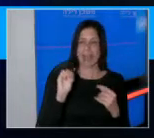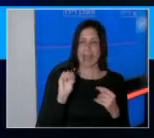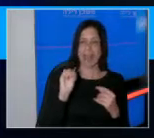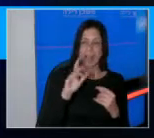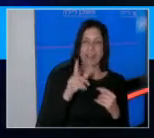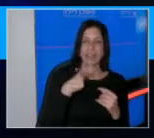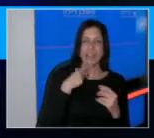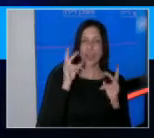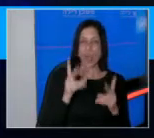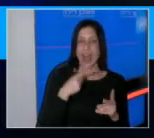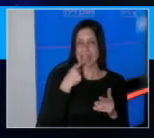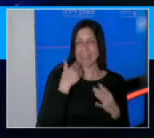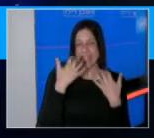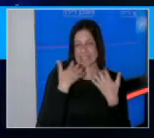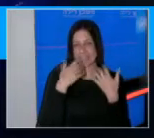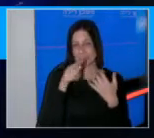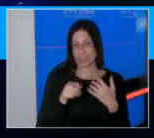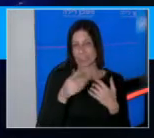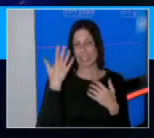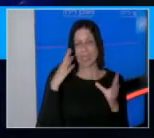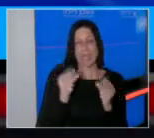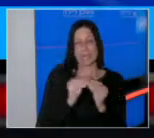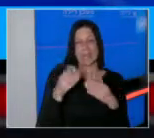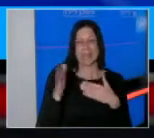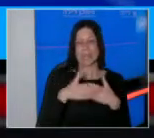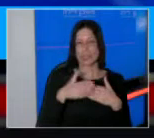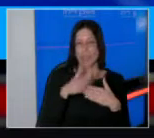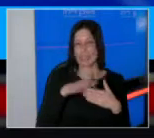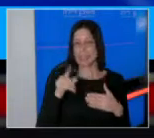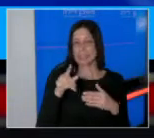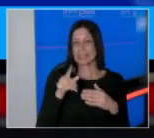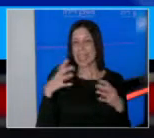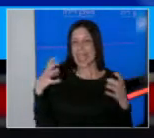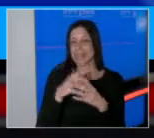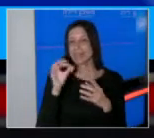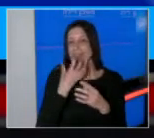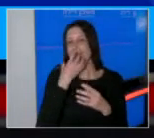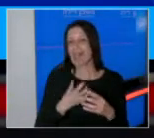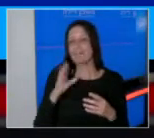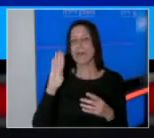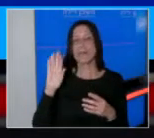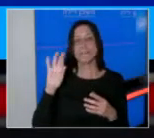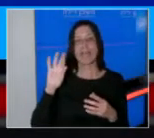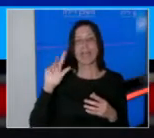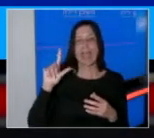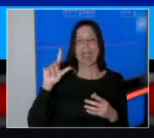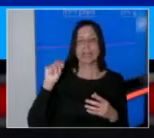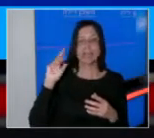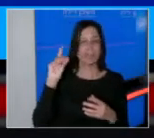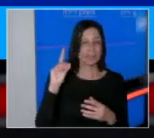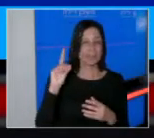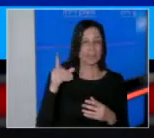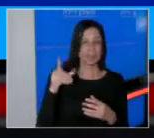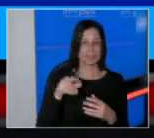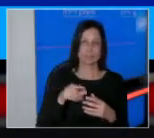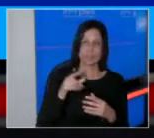אני יכולה להגיד לך שהסיפור הזה שהיה לנו עם הנישואי הקטינה, זה מהחסידות של הרב ברלנד, שבעצם עוד